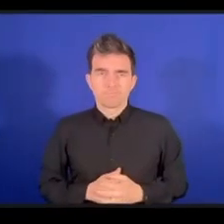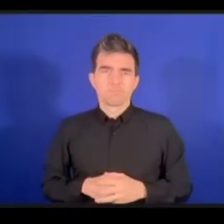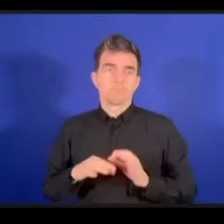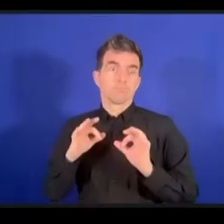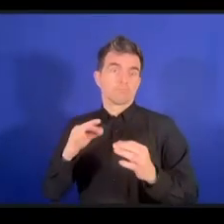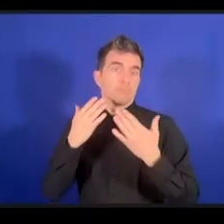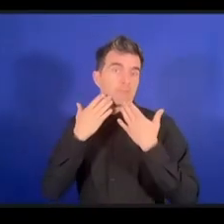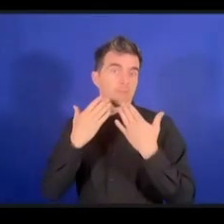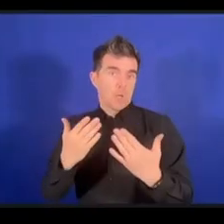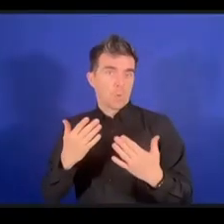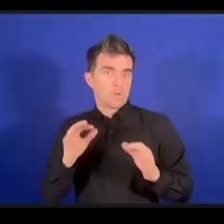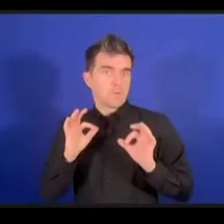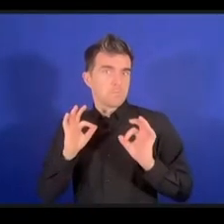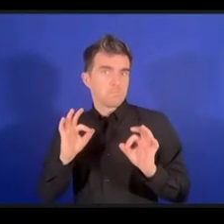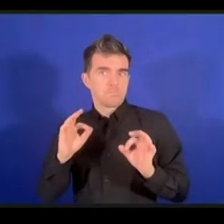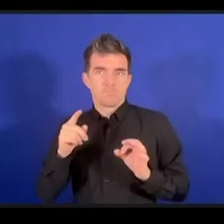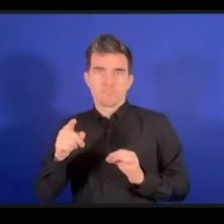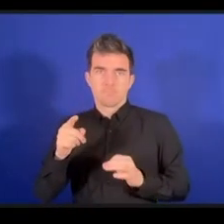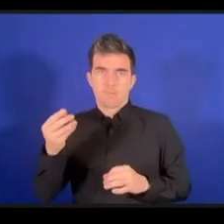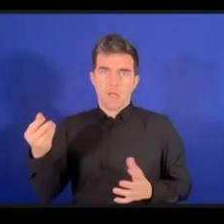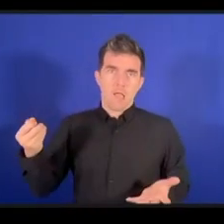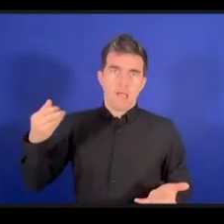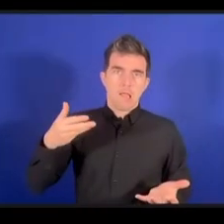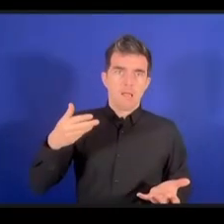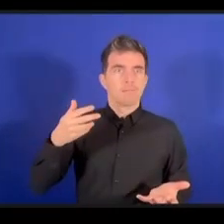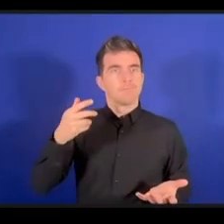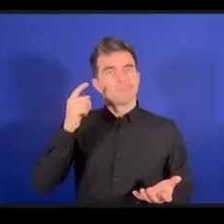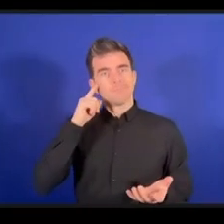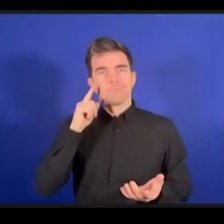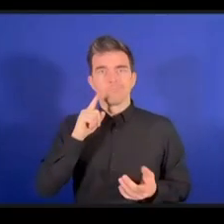我想呢，给嘉宾，